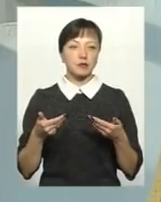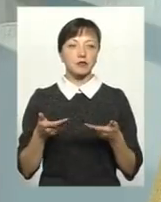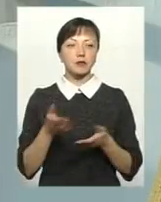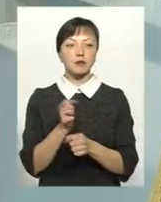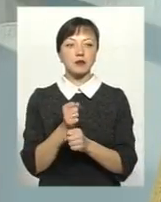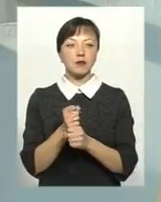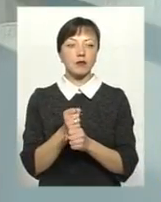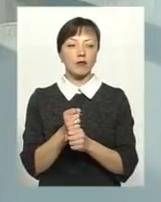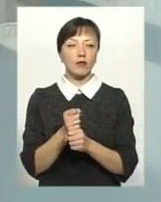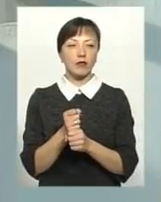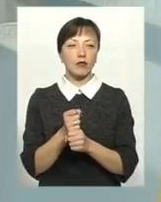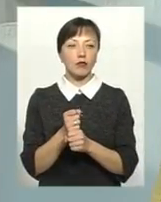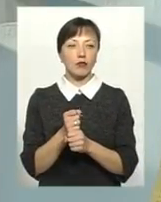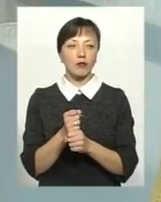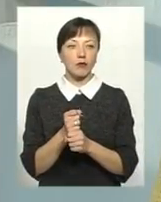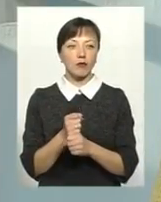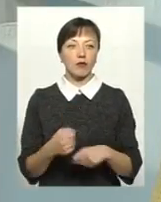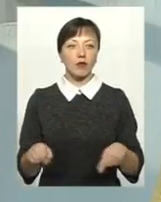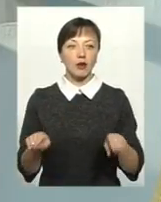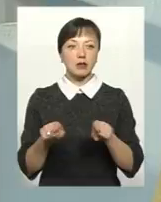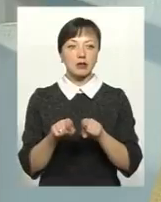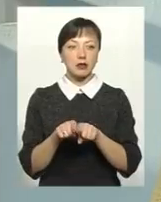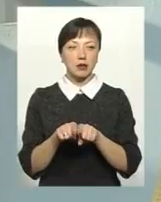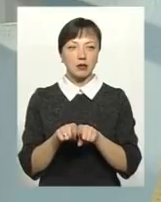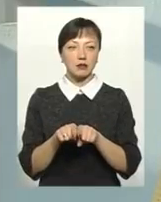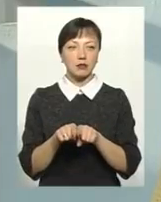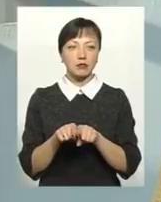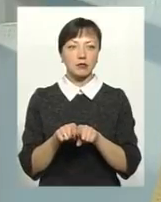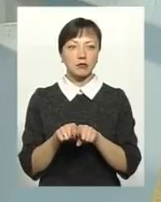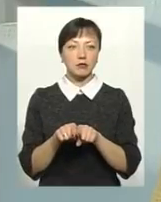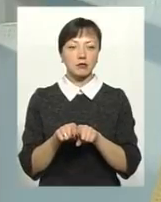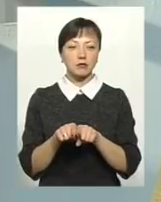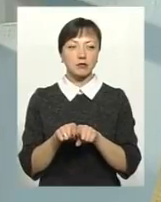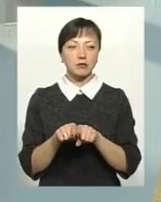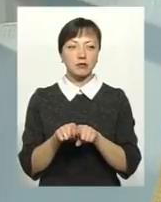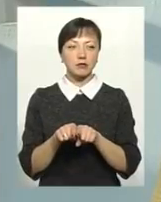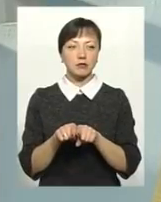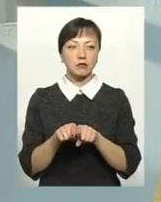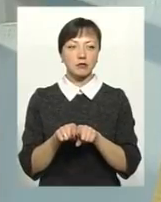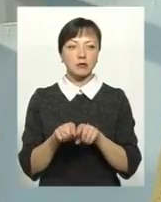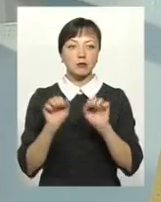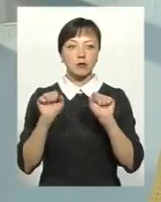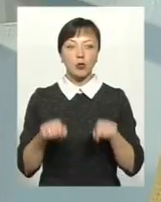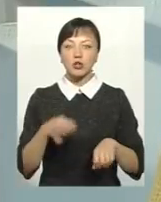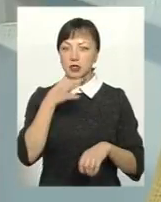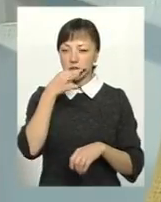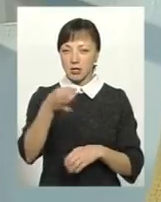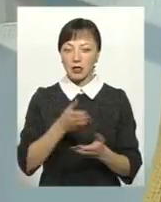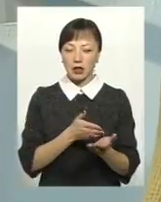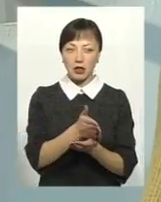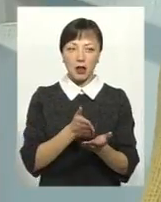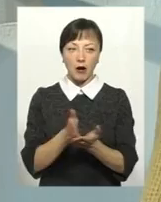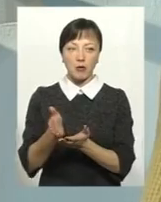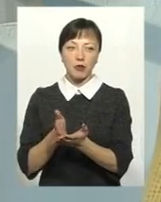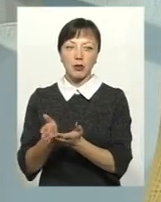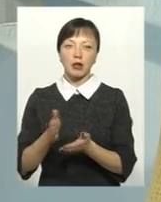зробили такий проєкт, тобто такі якісь, знаєте, можна сказати, такі напрямки, що ми